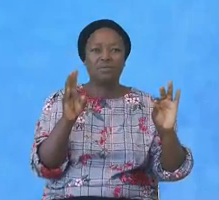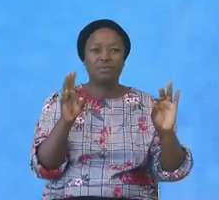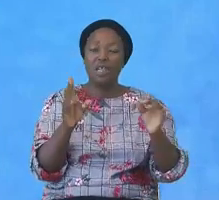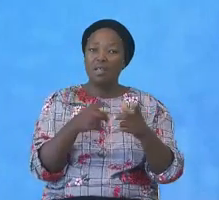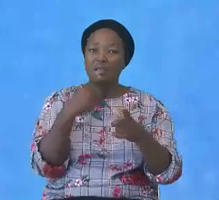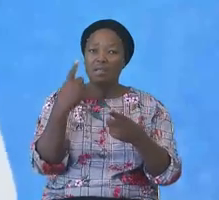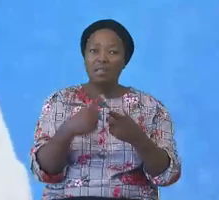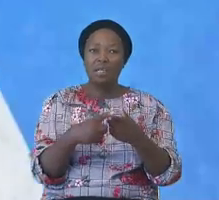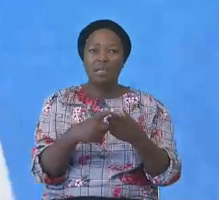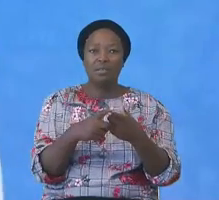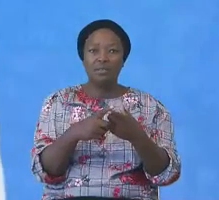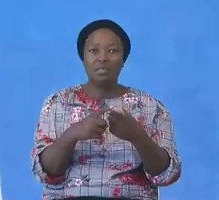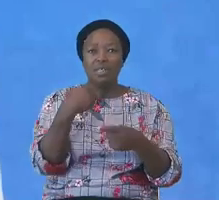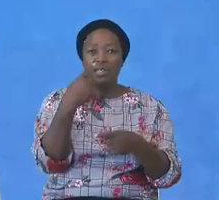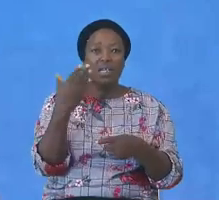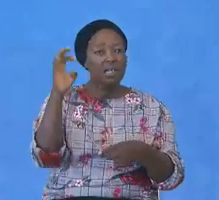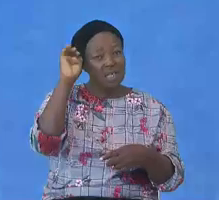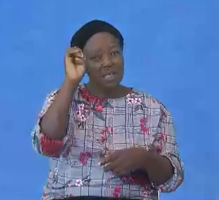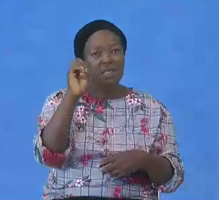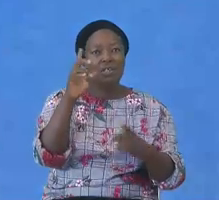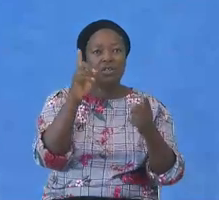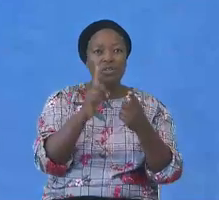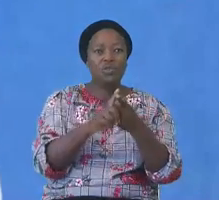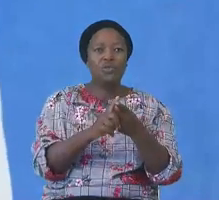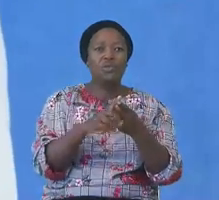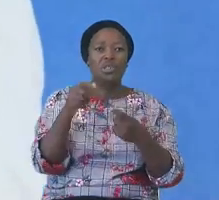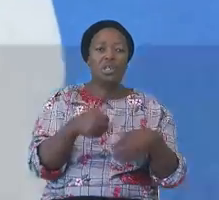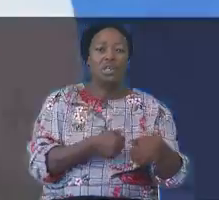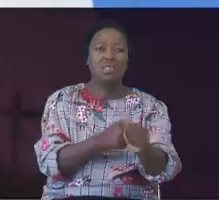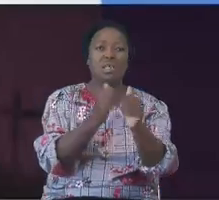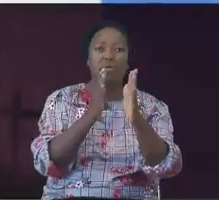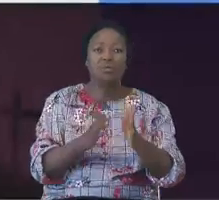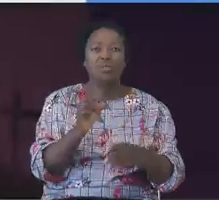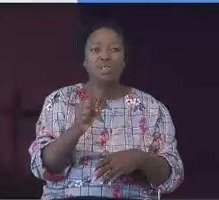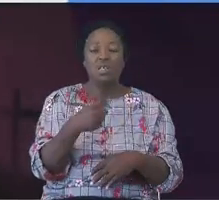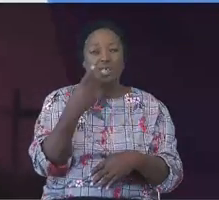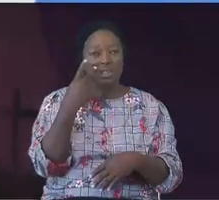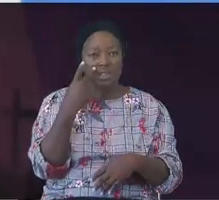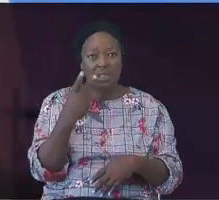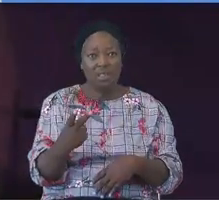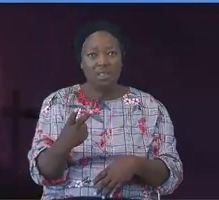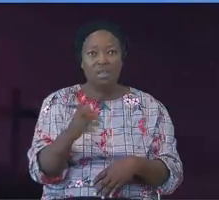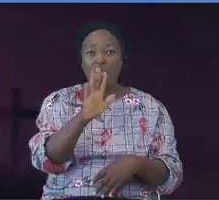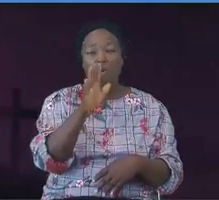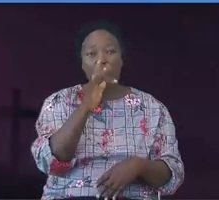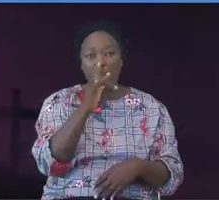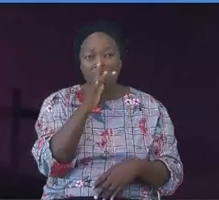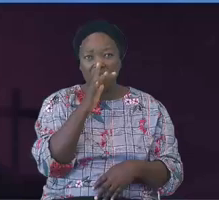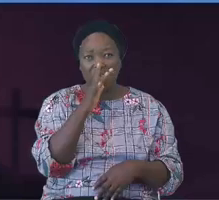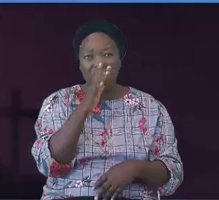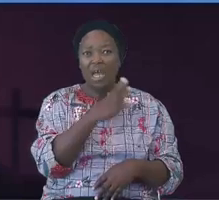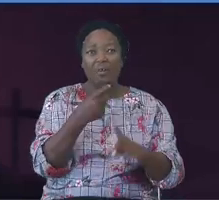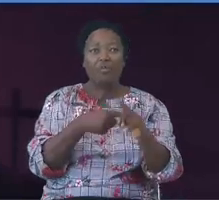Jean 19, verset 27. Jean 19, 27. Puis il dit